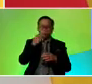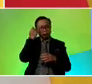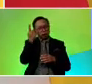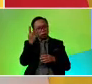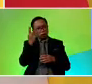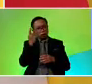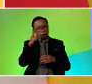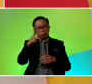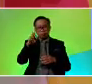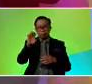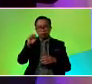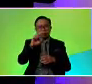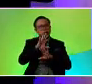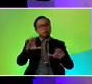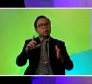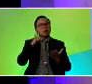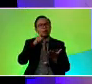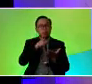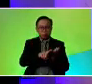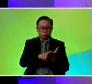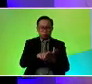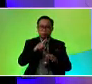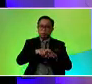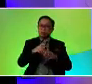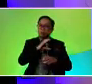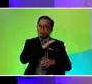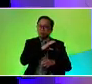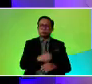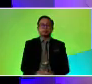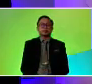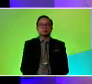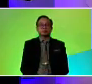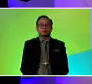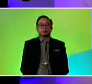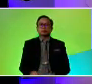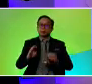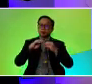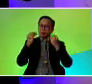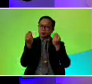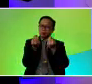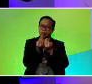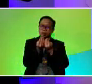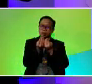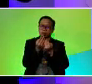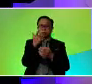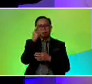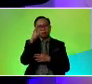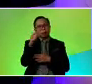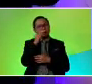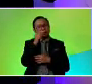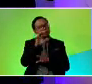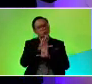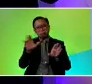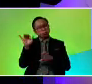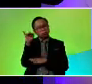case ini tidak dilaporkan oke Ada juga ya ini community dimana dia melihatkan Perempuan tak perlu kecil